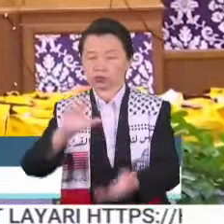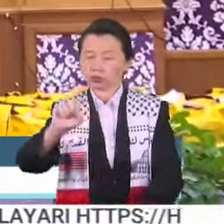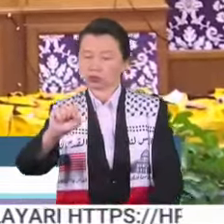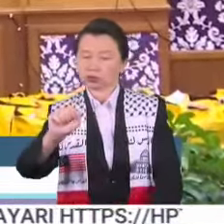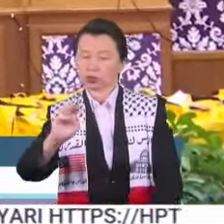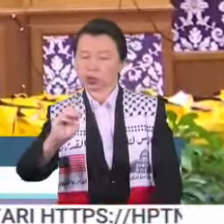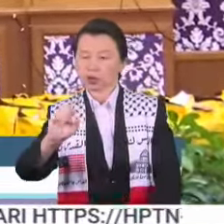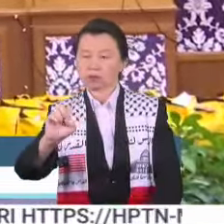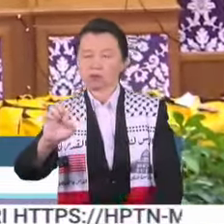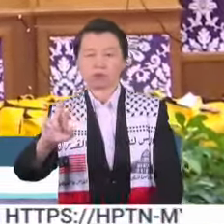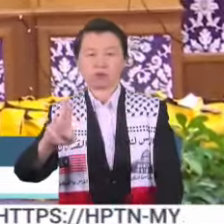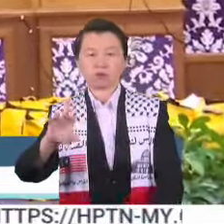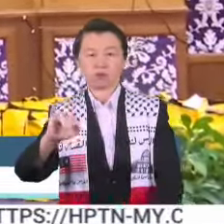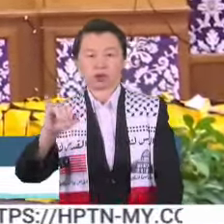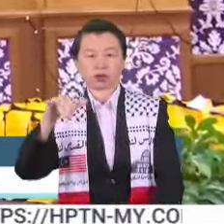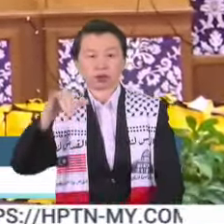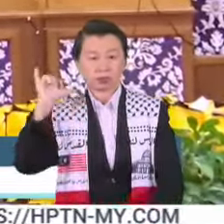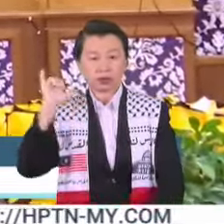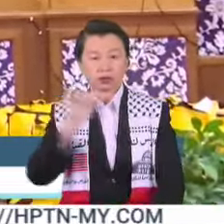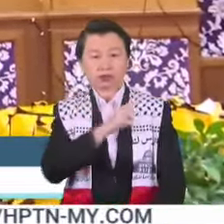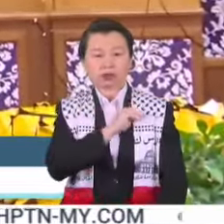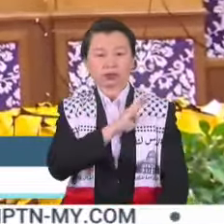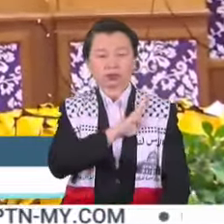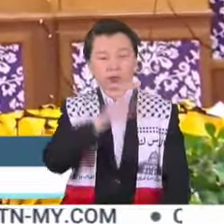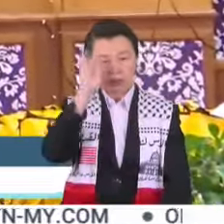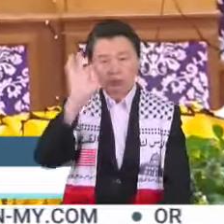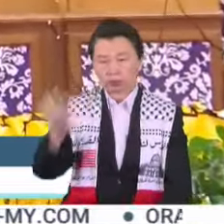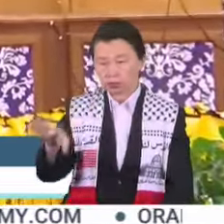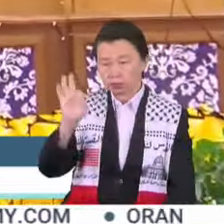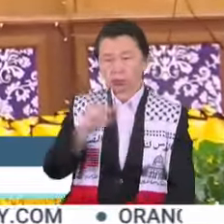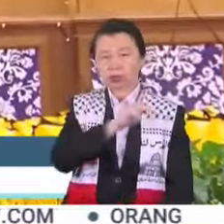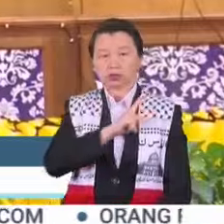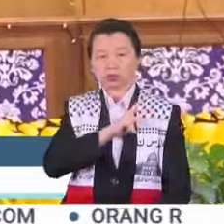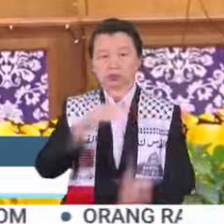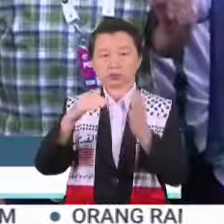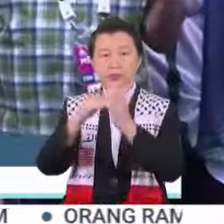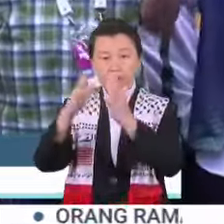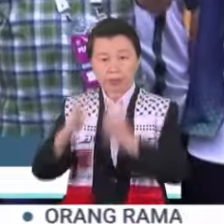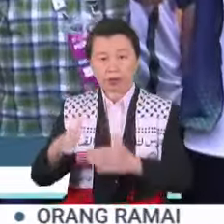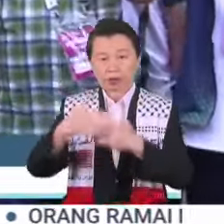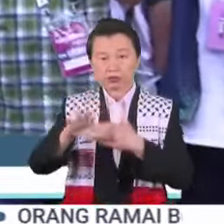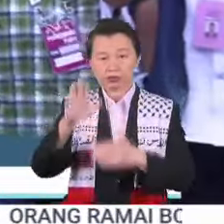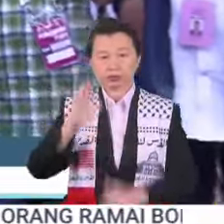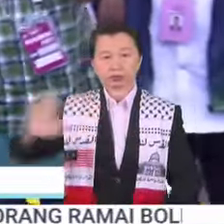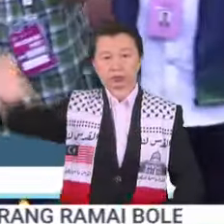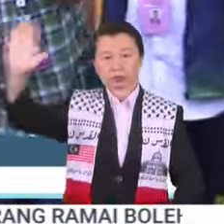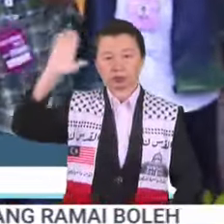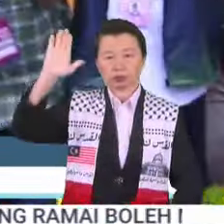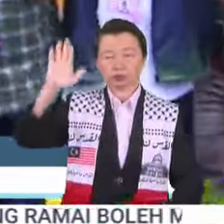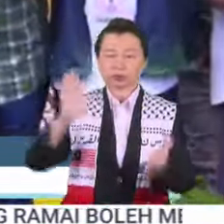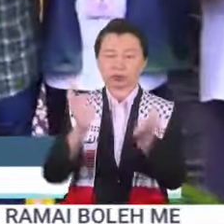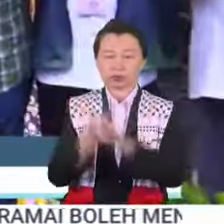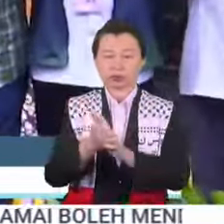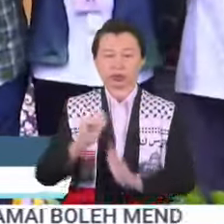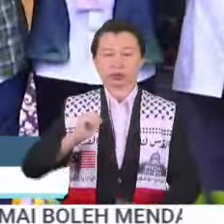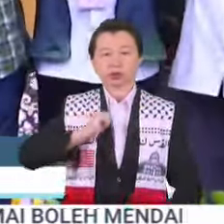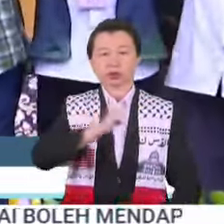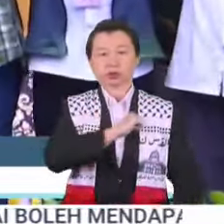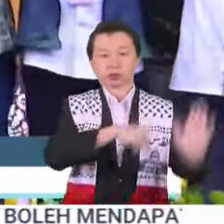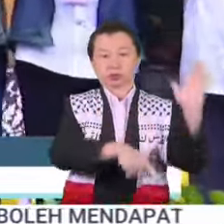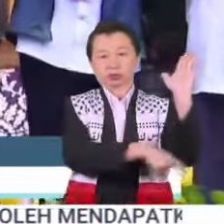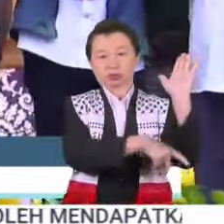Samsuri Mokhtar semalam. Jelas beliau, Menteri Besar Terengganu itu boleh dilantik sebagai Ketua Pembangkang selepas mengangkat sumpah sebagai Ahli Parlimen.